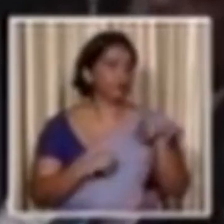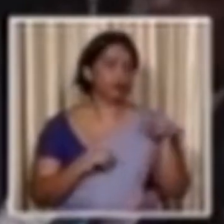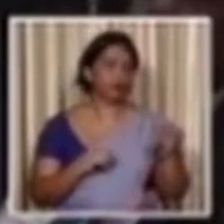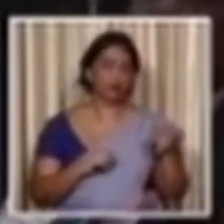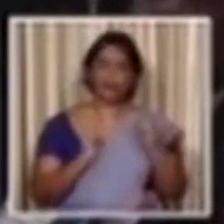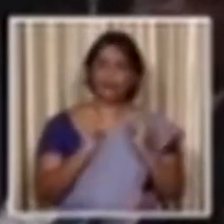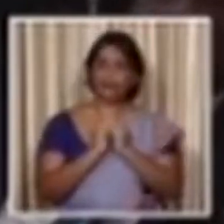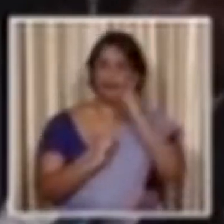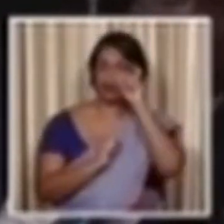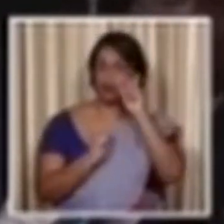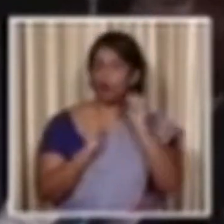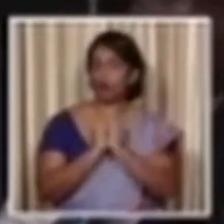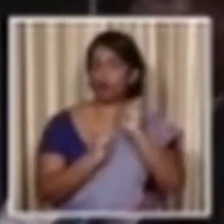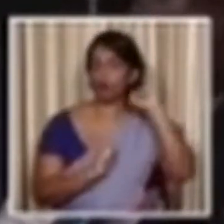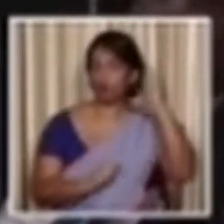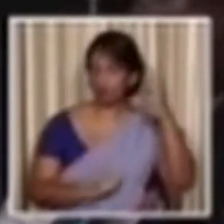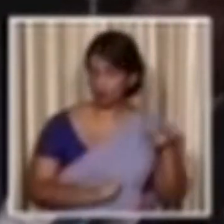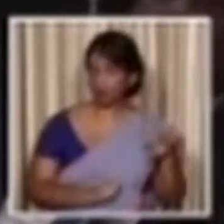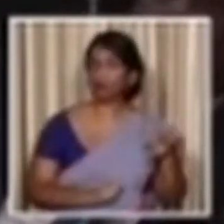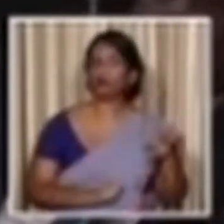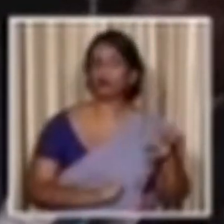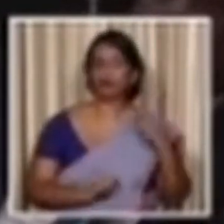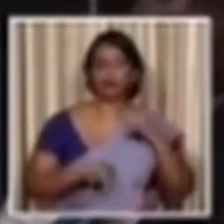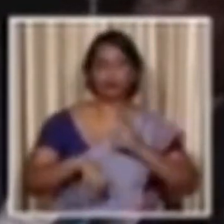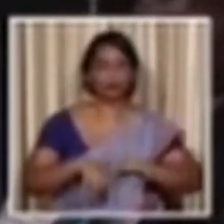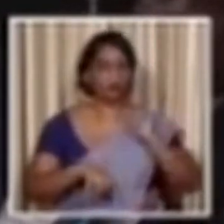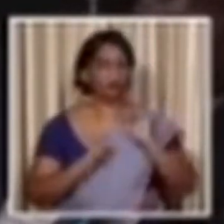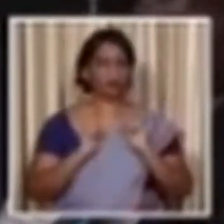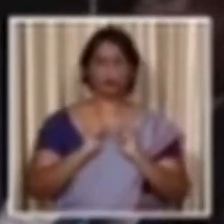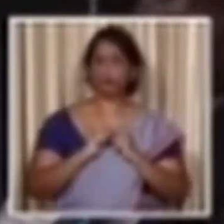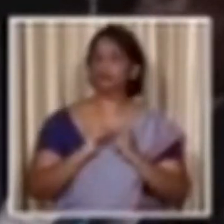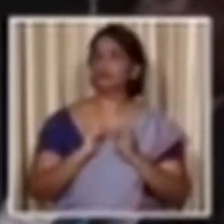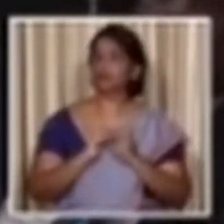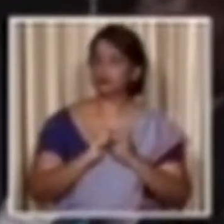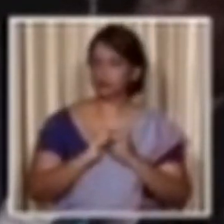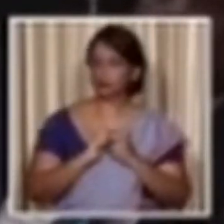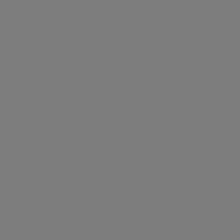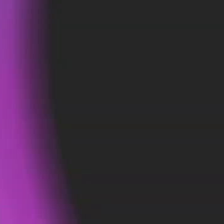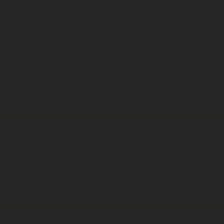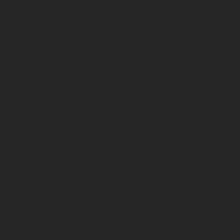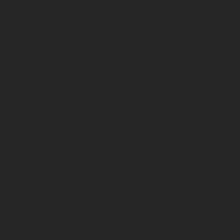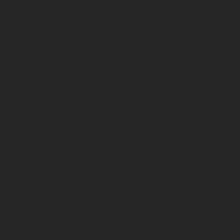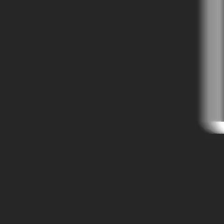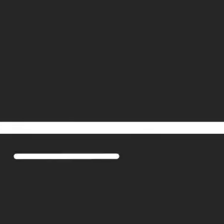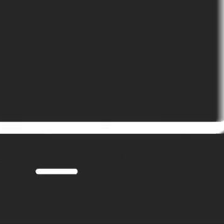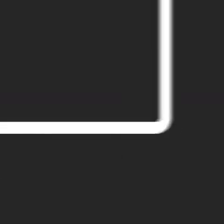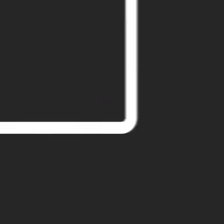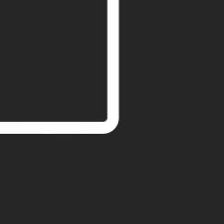වැඩබලන පොලිස්පතිවරයා අවධානන් සහගත තත්ත්වයකට පත්වෙනවා.